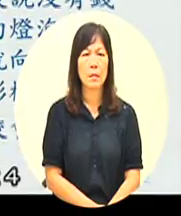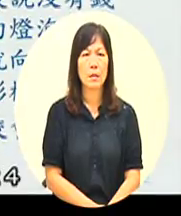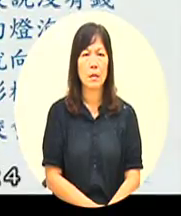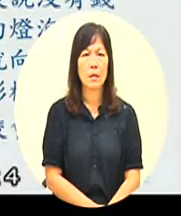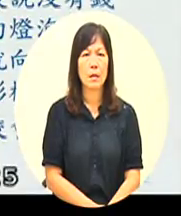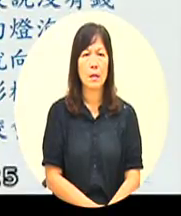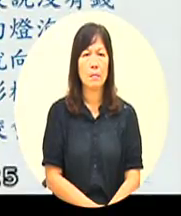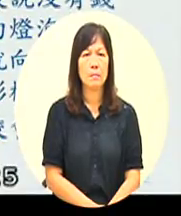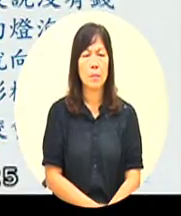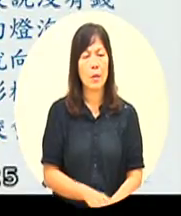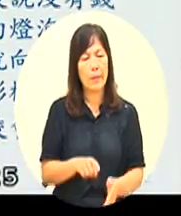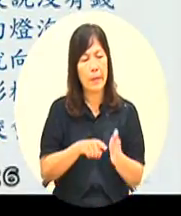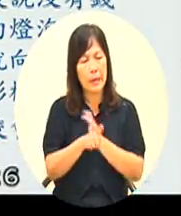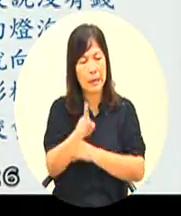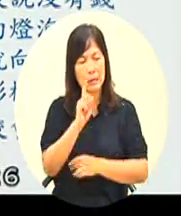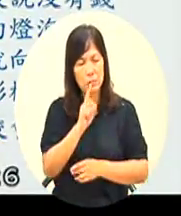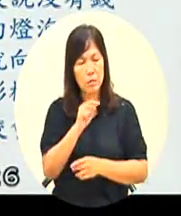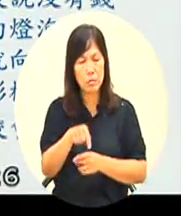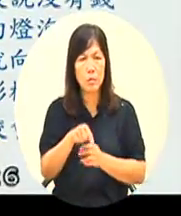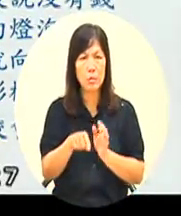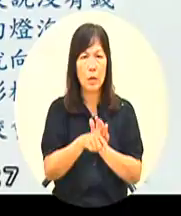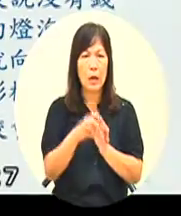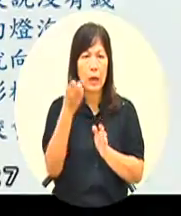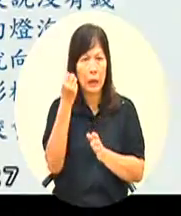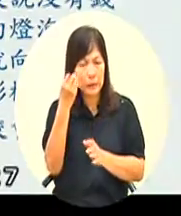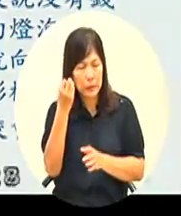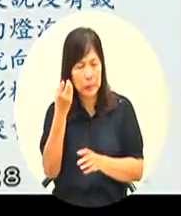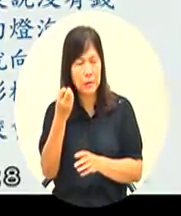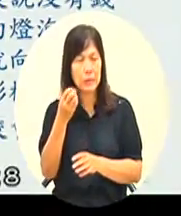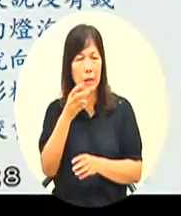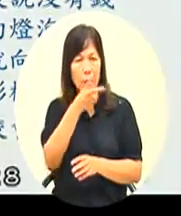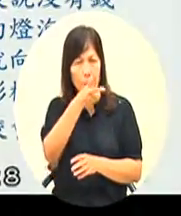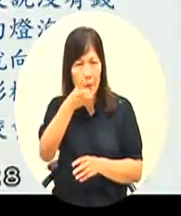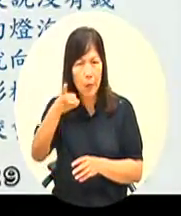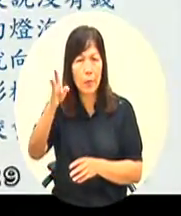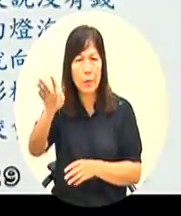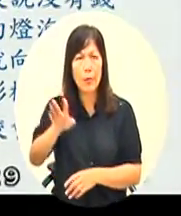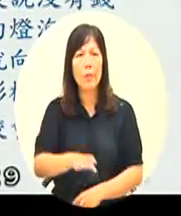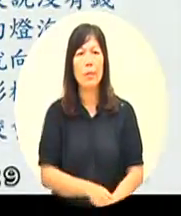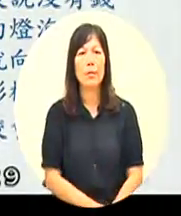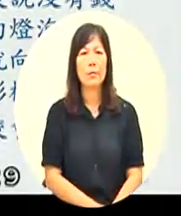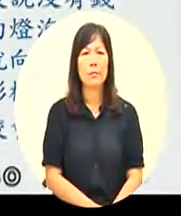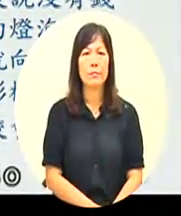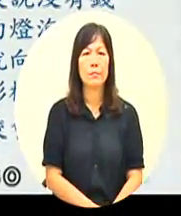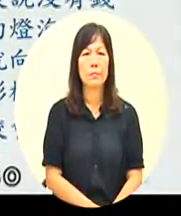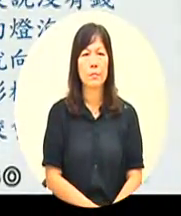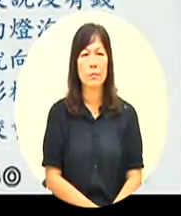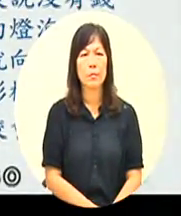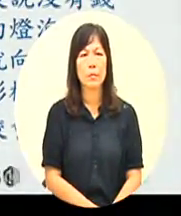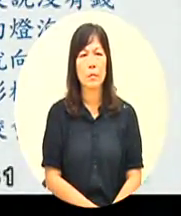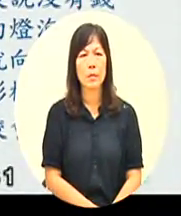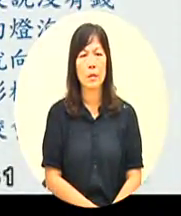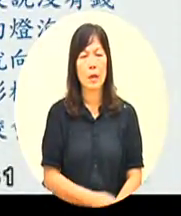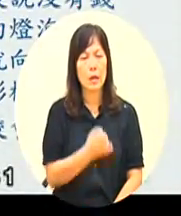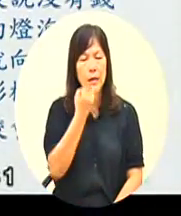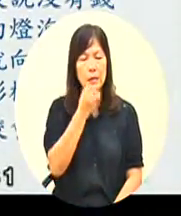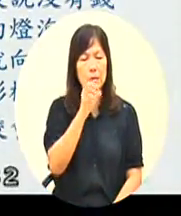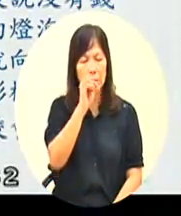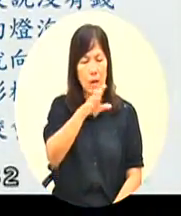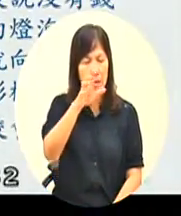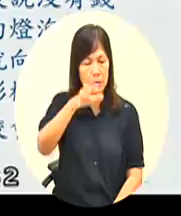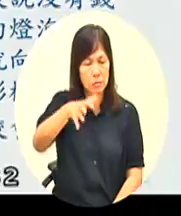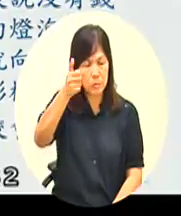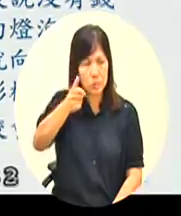我们一直在讲这一些新的流行的一个名词，但是我告诉局长